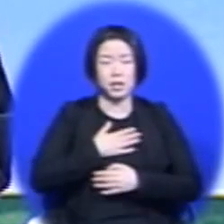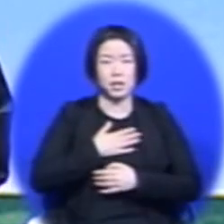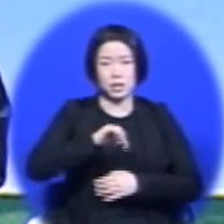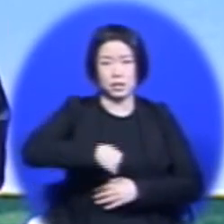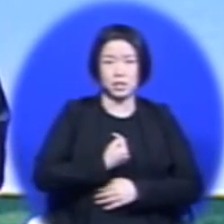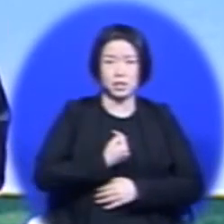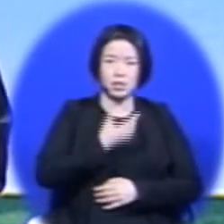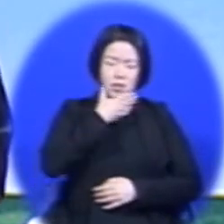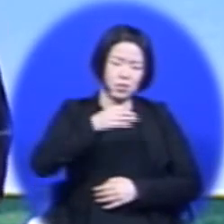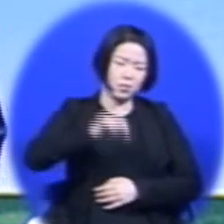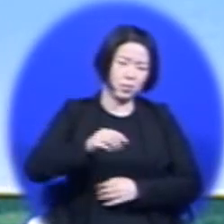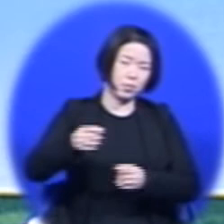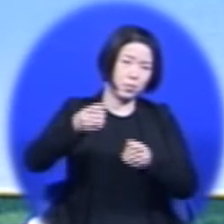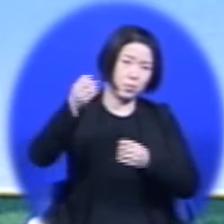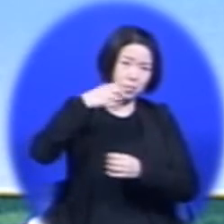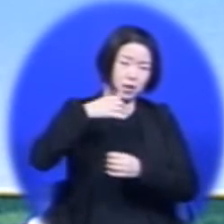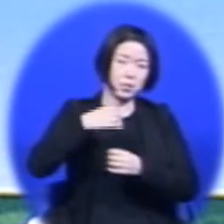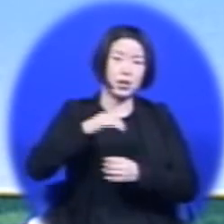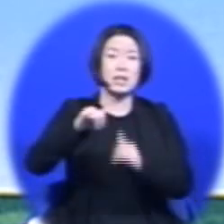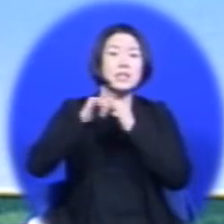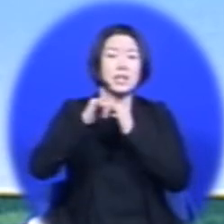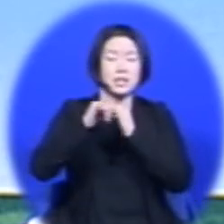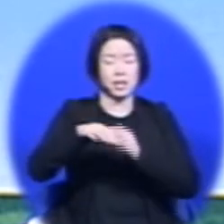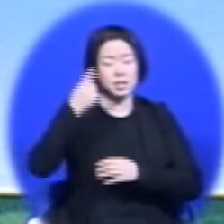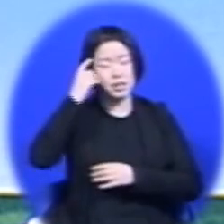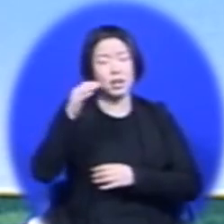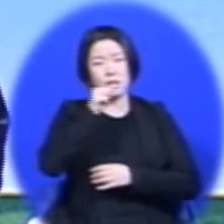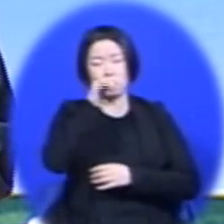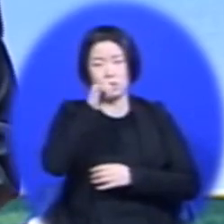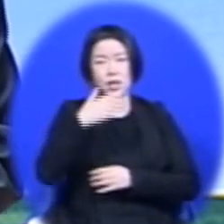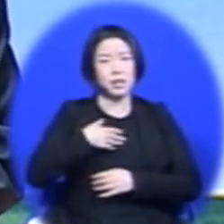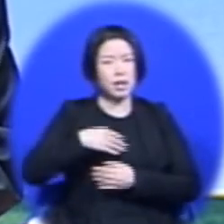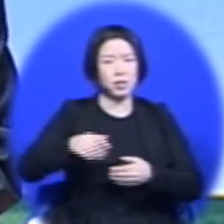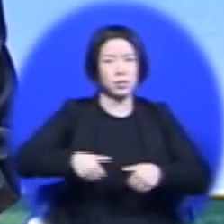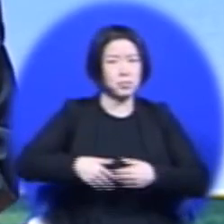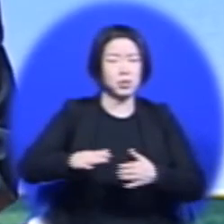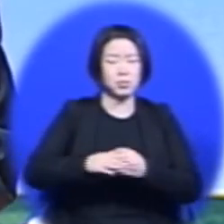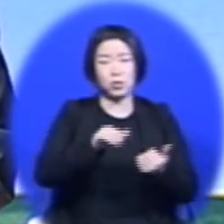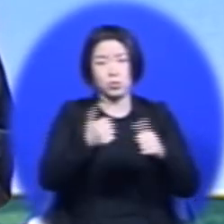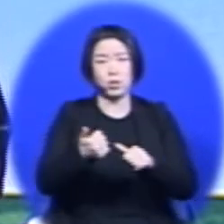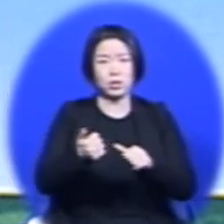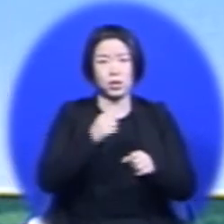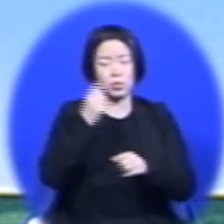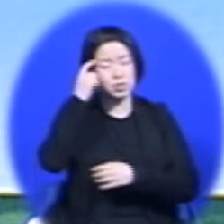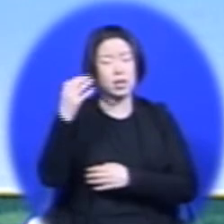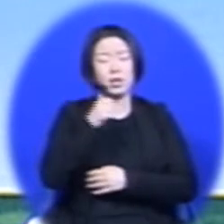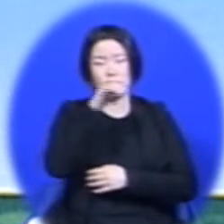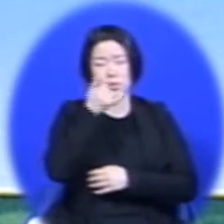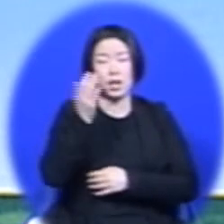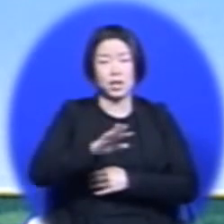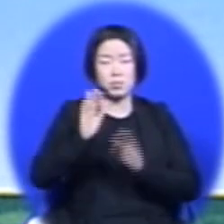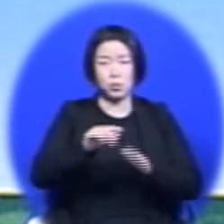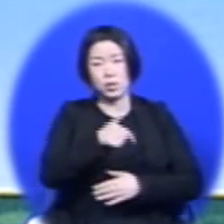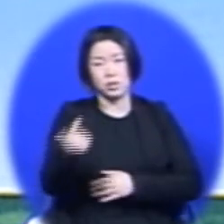저주를 퍼부으면서 자살을 생각하고 있었습니다. 나는 쓸모없다고, 죽어야 한다고요. 하지만 오늘 저녁 집회